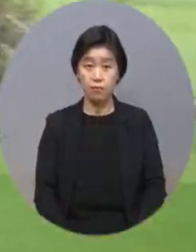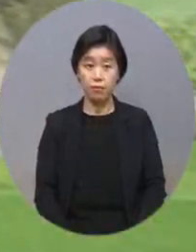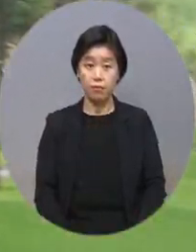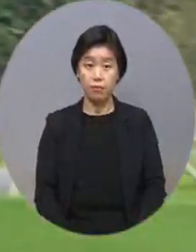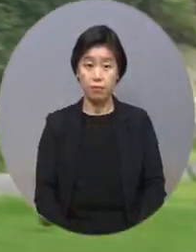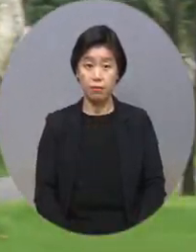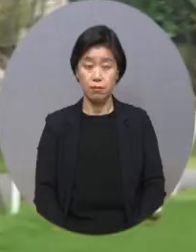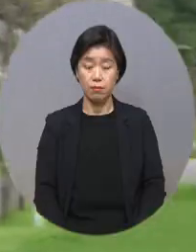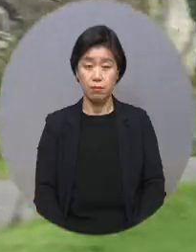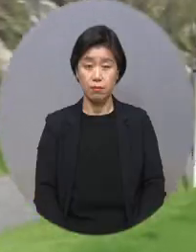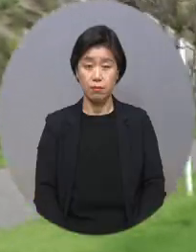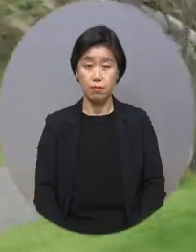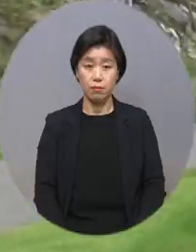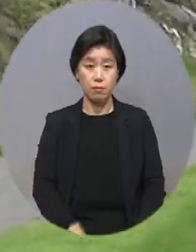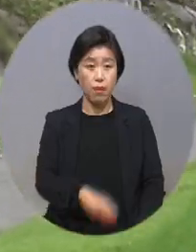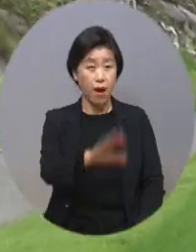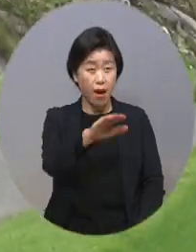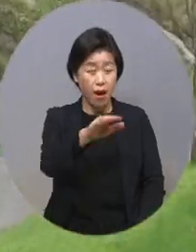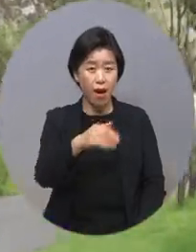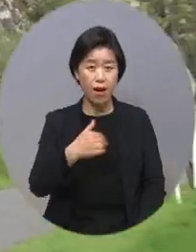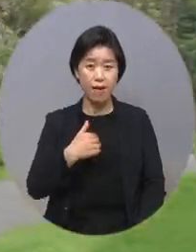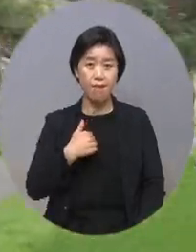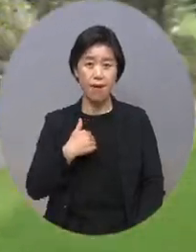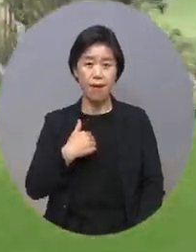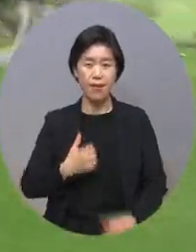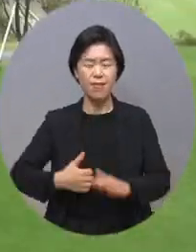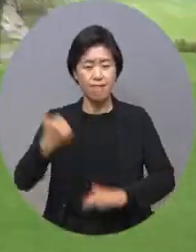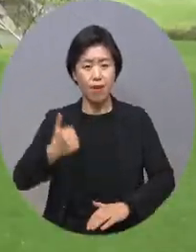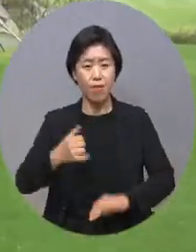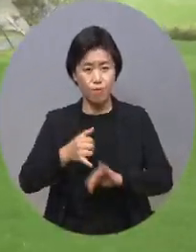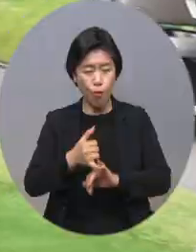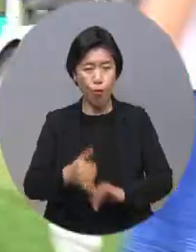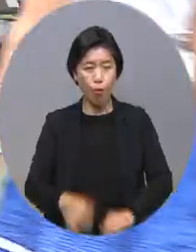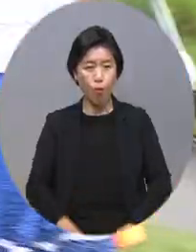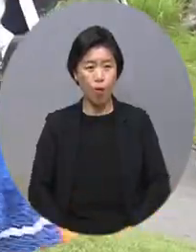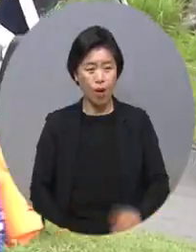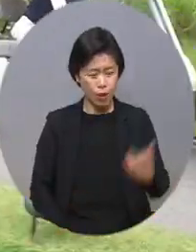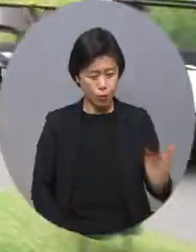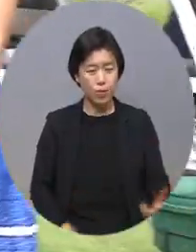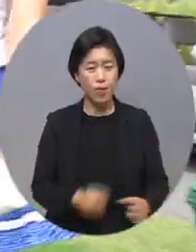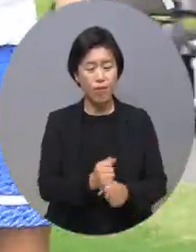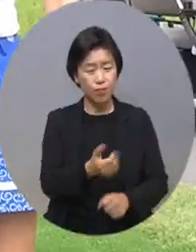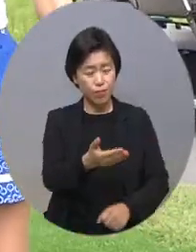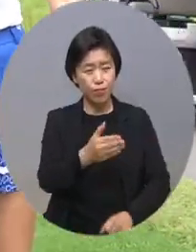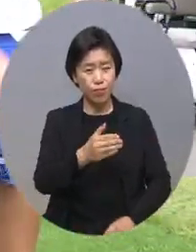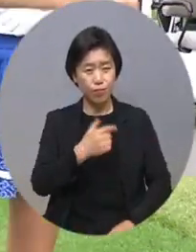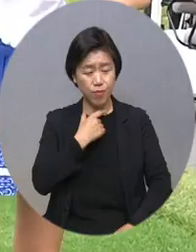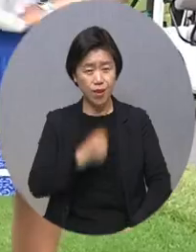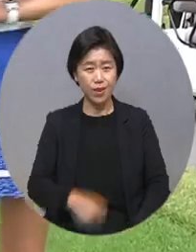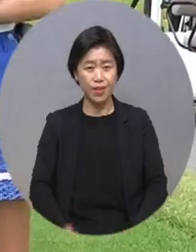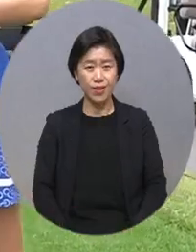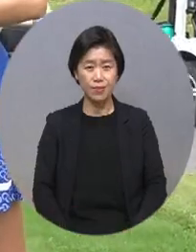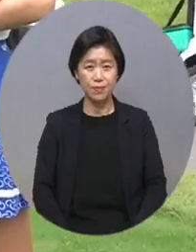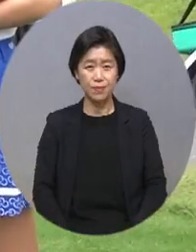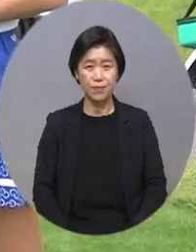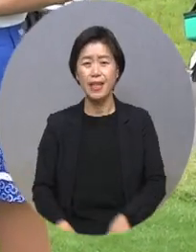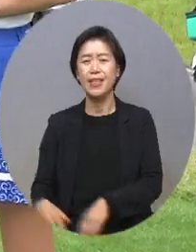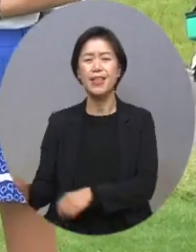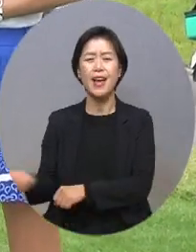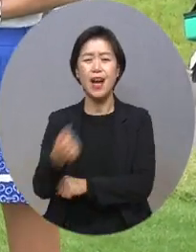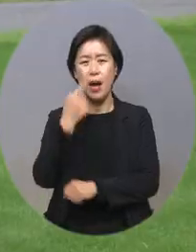아, 저 우원 오빠 내가 이겨가지고 동생으로 만들어버려야 되겠네? 안 되겠네? 아, 영훈아! 파이팅!